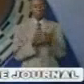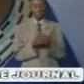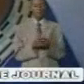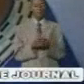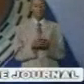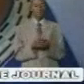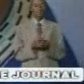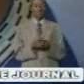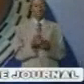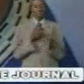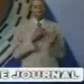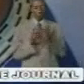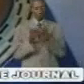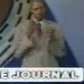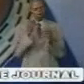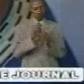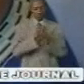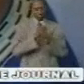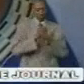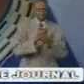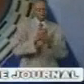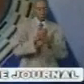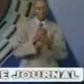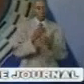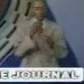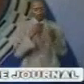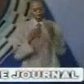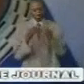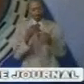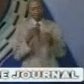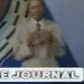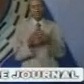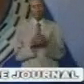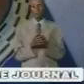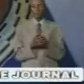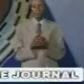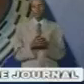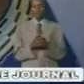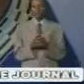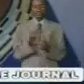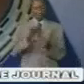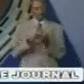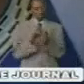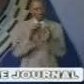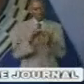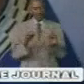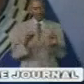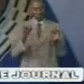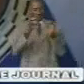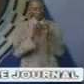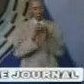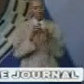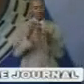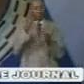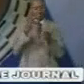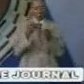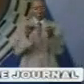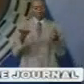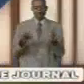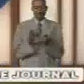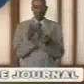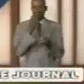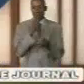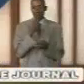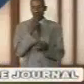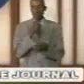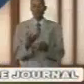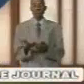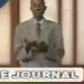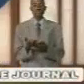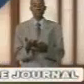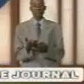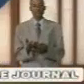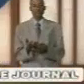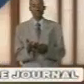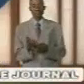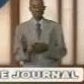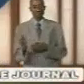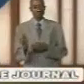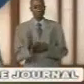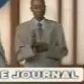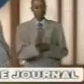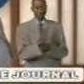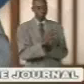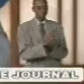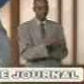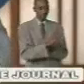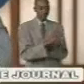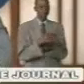sécurité alimentaire est très importante pour l'espace francophone, pour l'Afrique centrale. Restons